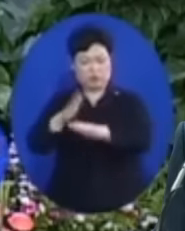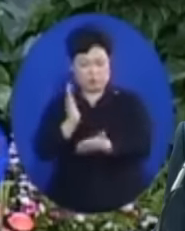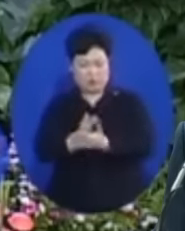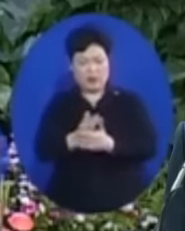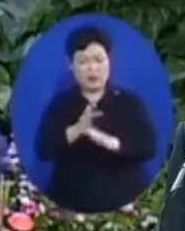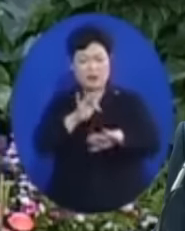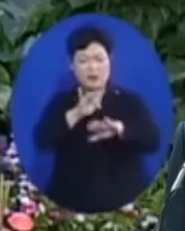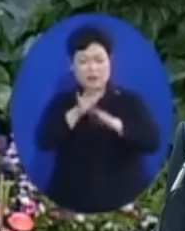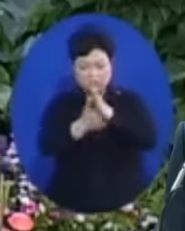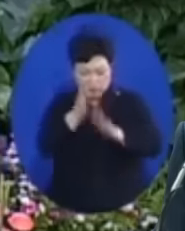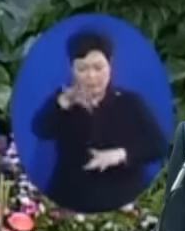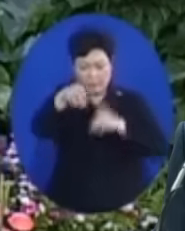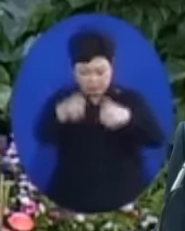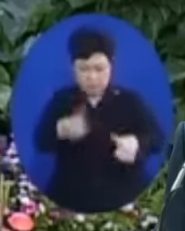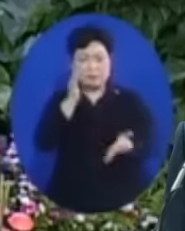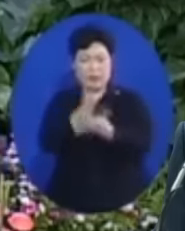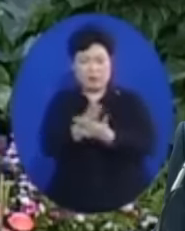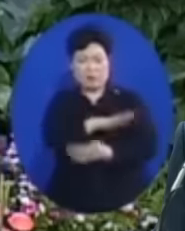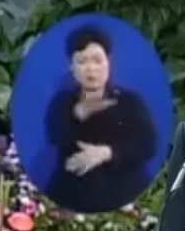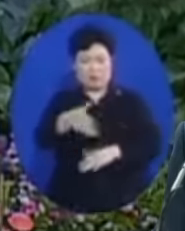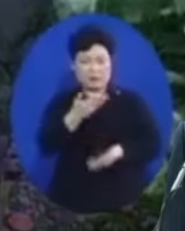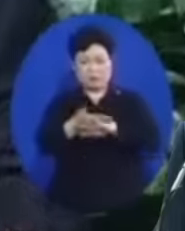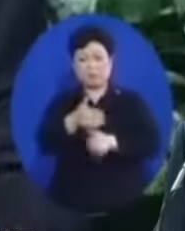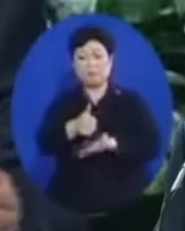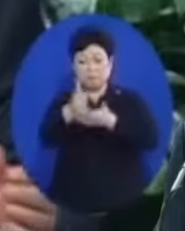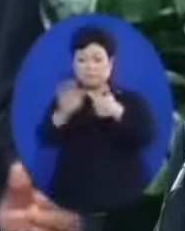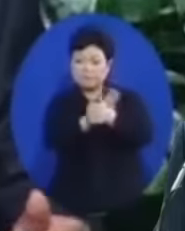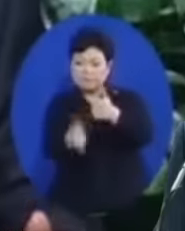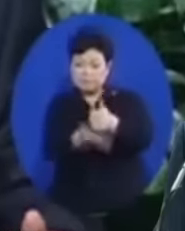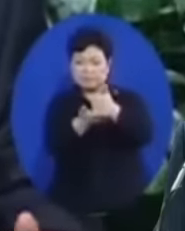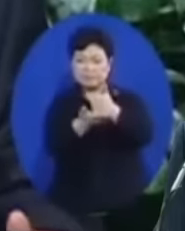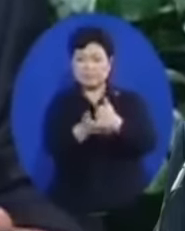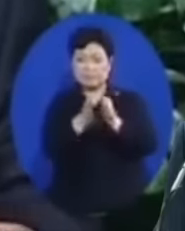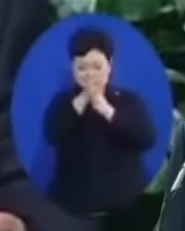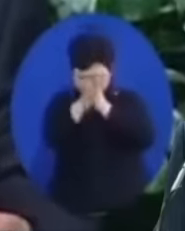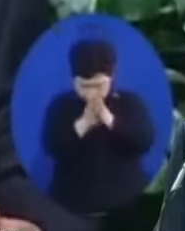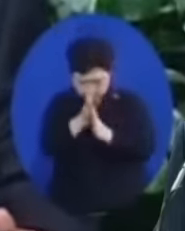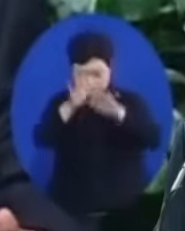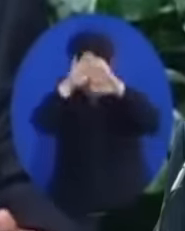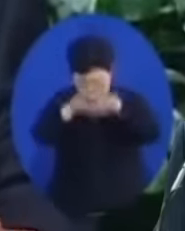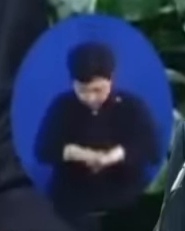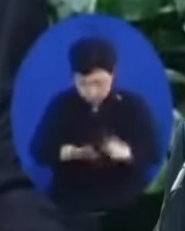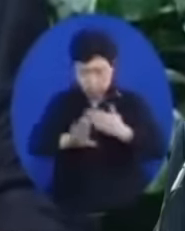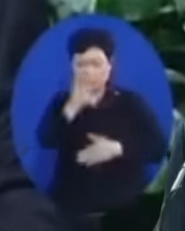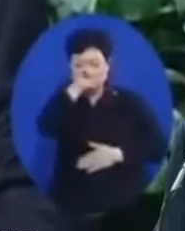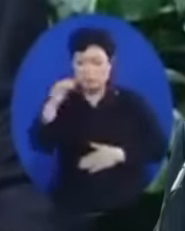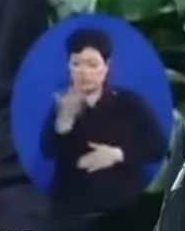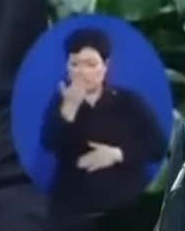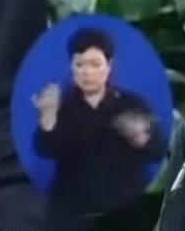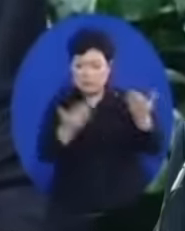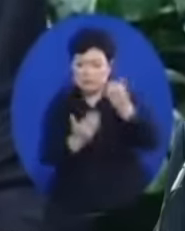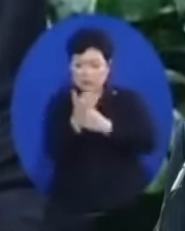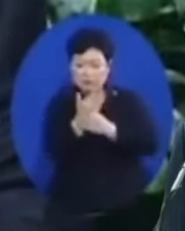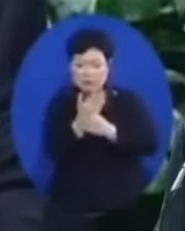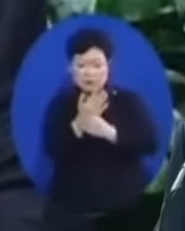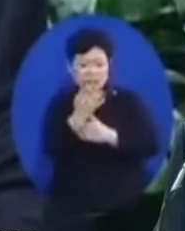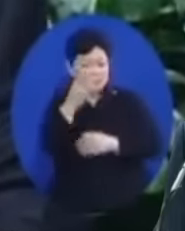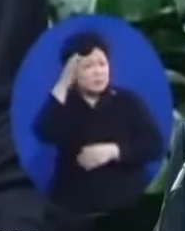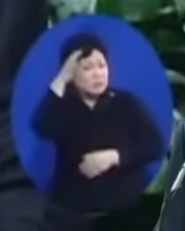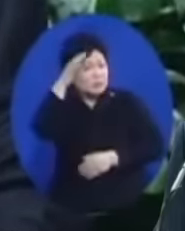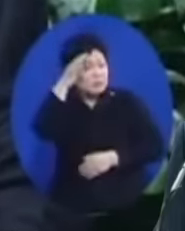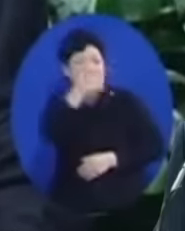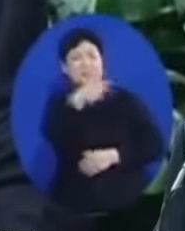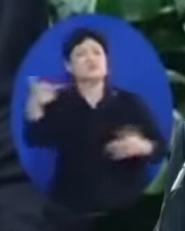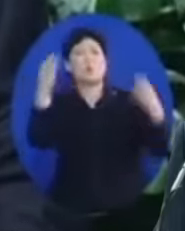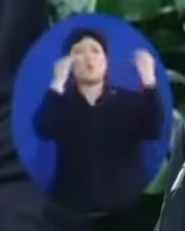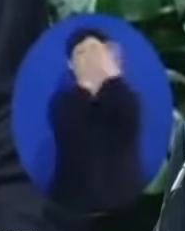우상에 절하지 말라고 했지 않습니까? 우리가 다른 신을 섬기고 우상에 절하고 난 다음에 좋은 일이 일어날 것을 생각하면 큰 오해인